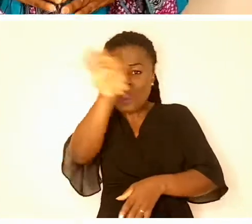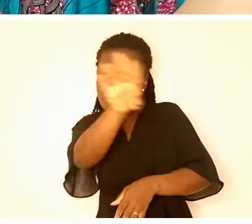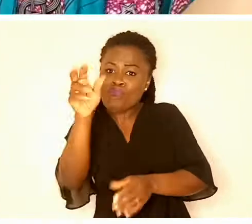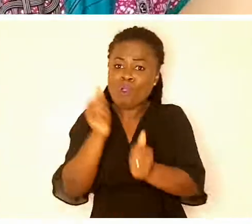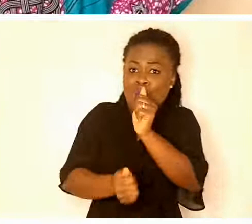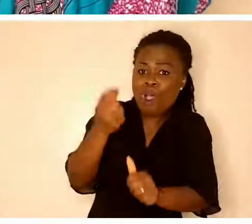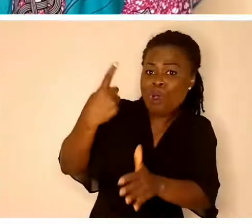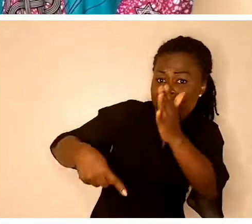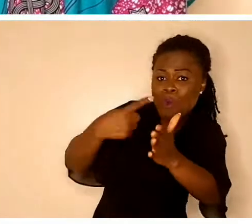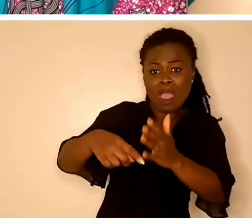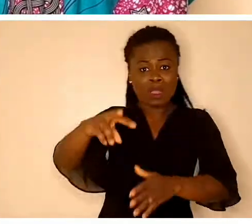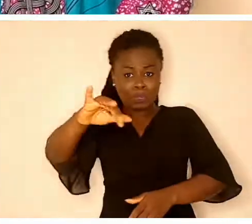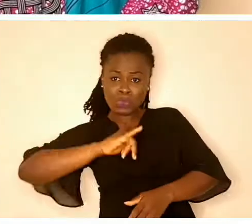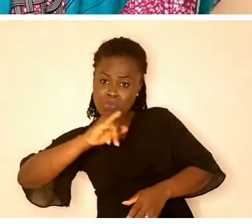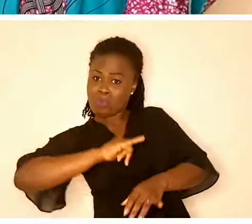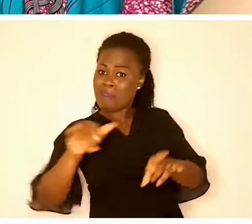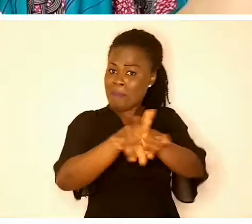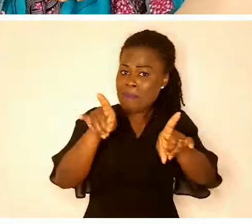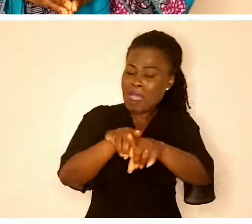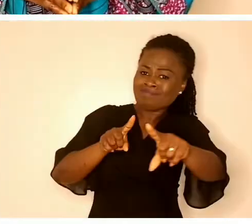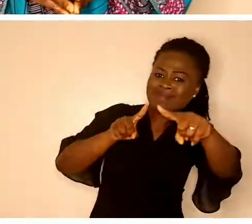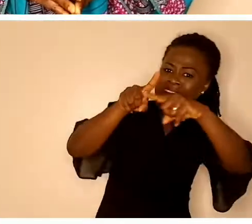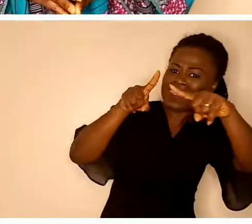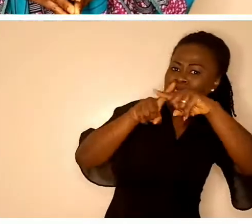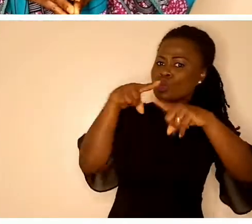difficultés, nos défis quotidiens.